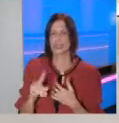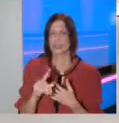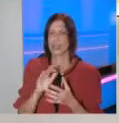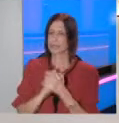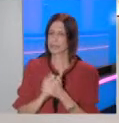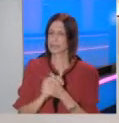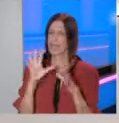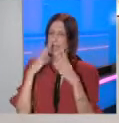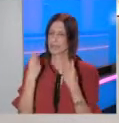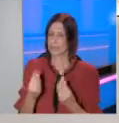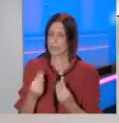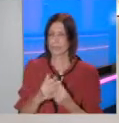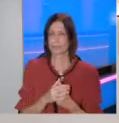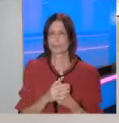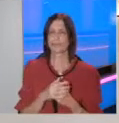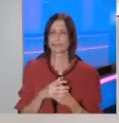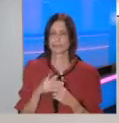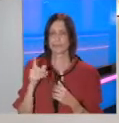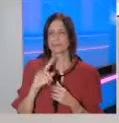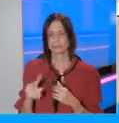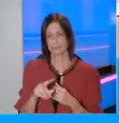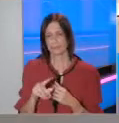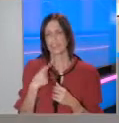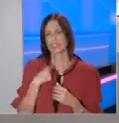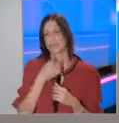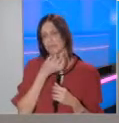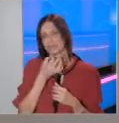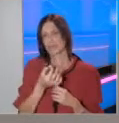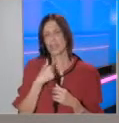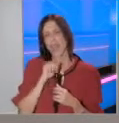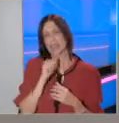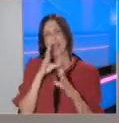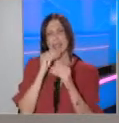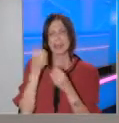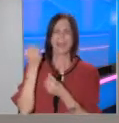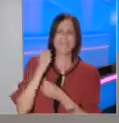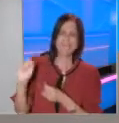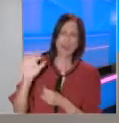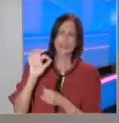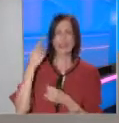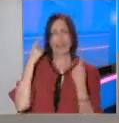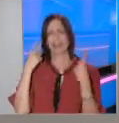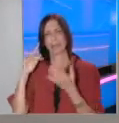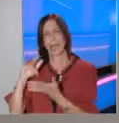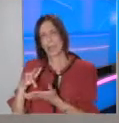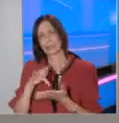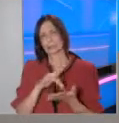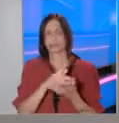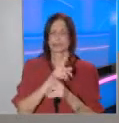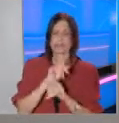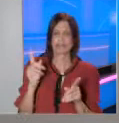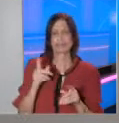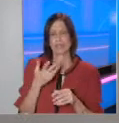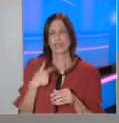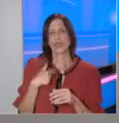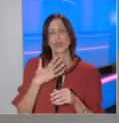טוב. שלום, ערב טוב. טוב, מר זילברשלג, ברשותך, אני לא ארצה עוד פעם לדבר על ההפרות של חרדים במקומות כאלה ובמקומות אחרים,